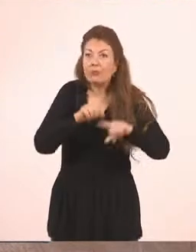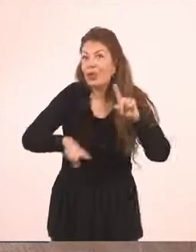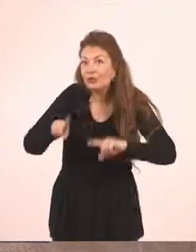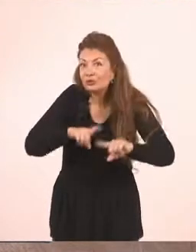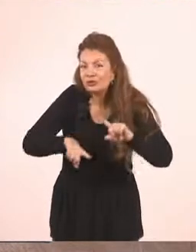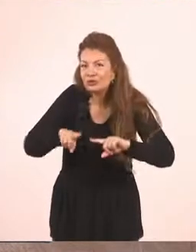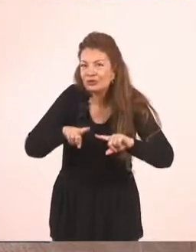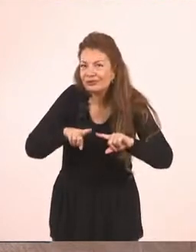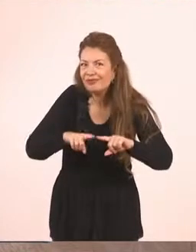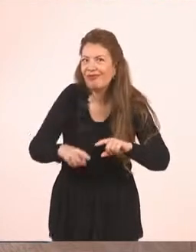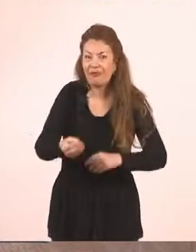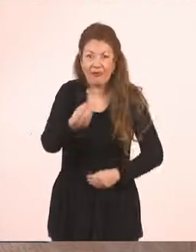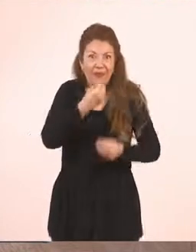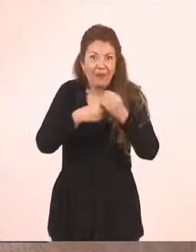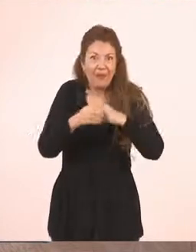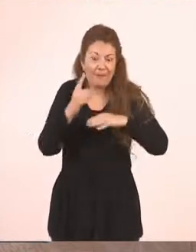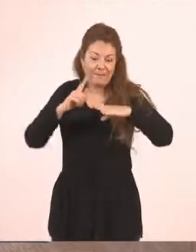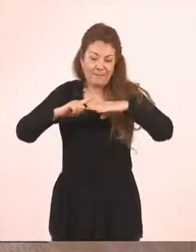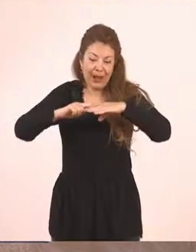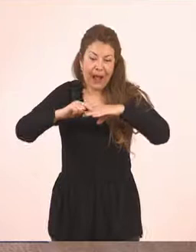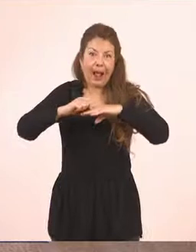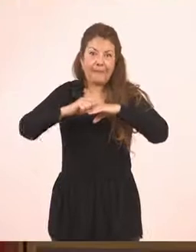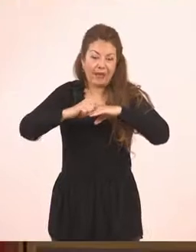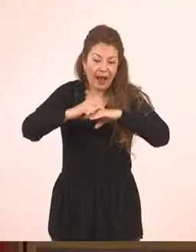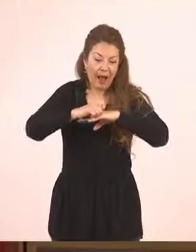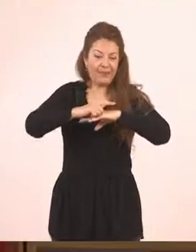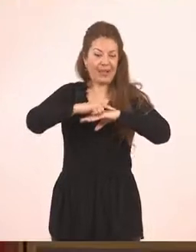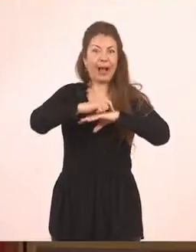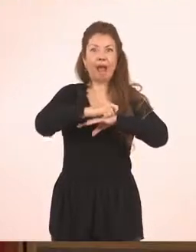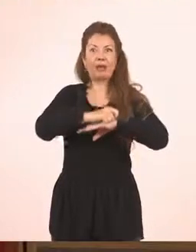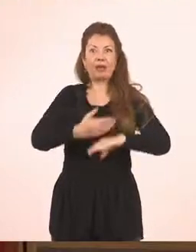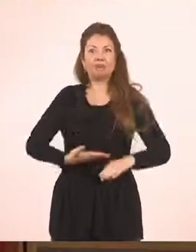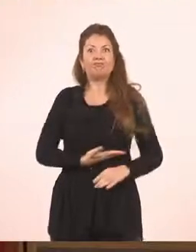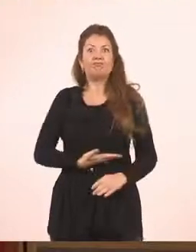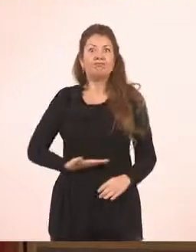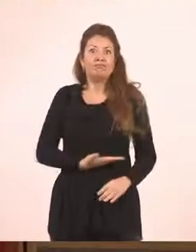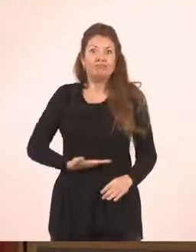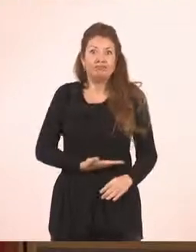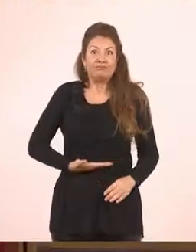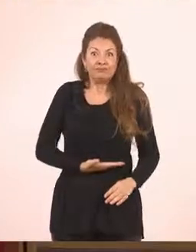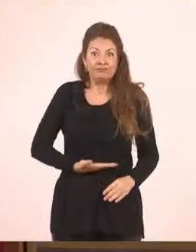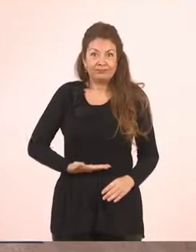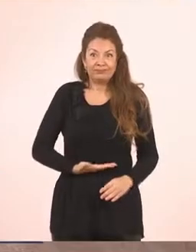Θα τα φάει μία κάμπια πολύ πεινασμένη.